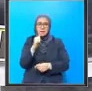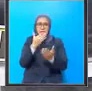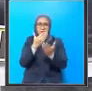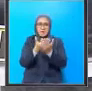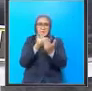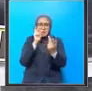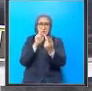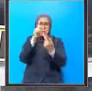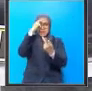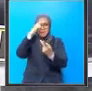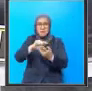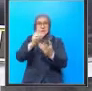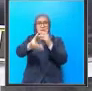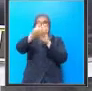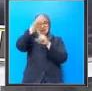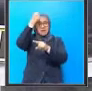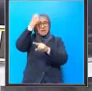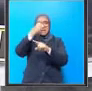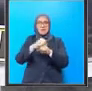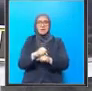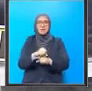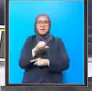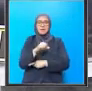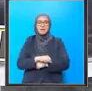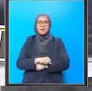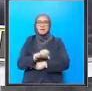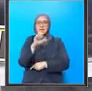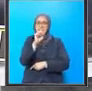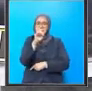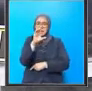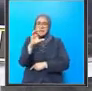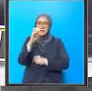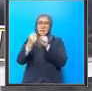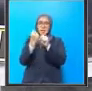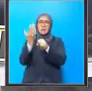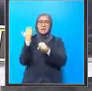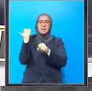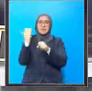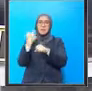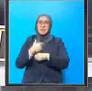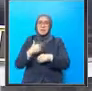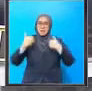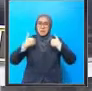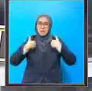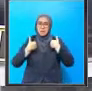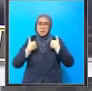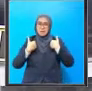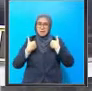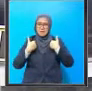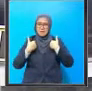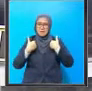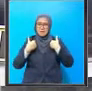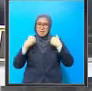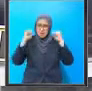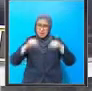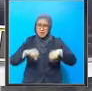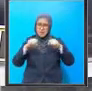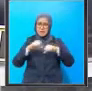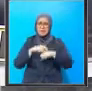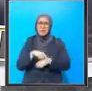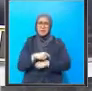pencapaian matlamat HTC pada tahun yang lepas, adakah 12.4 juta